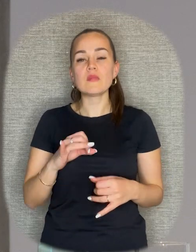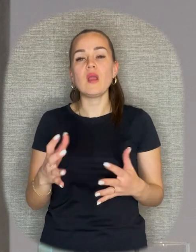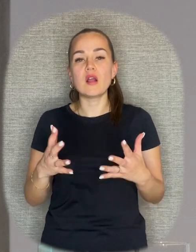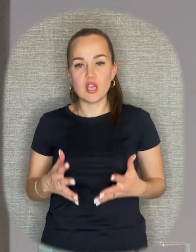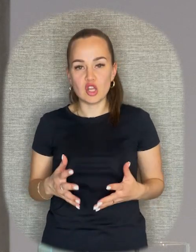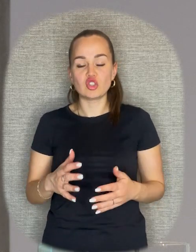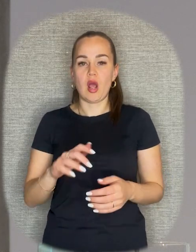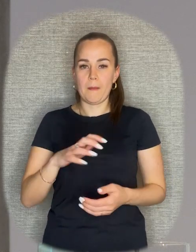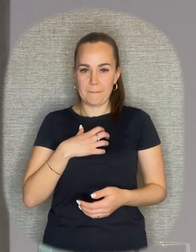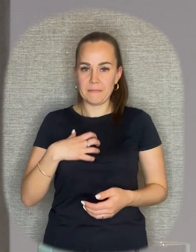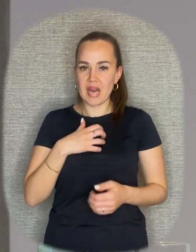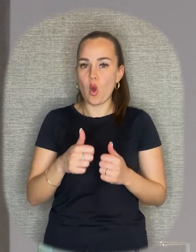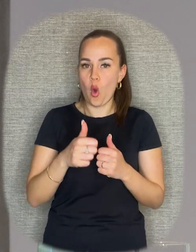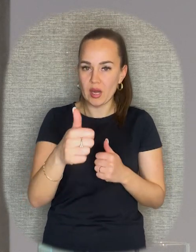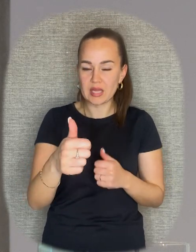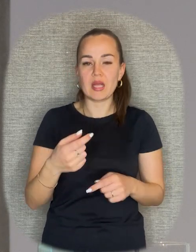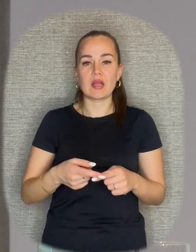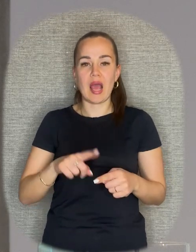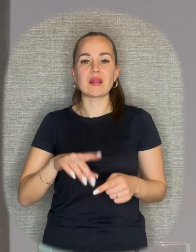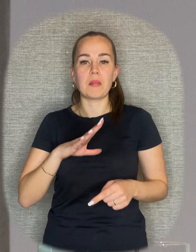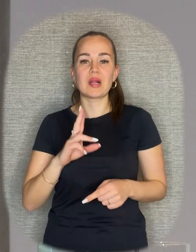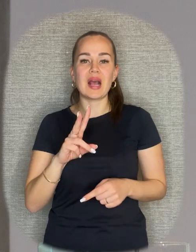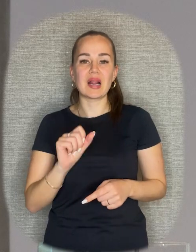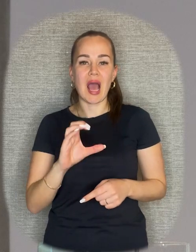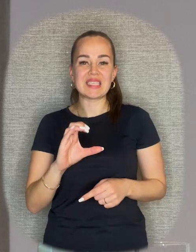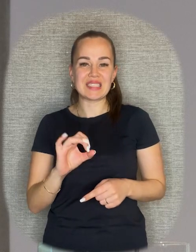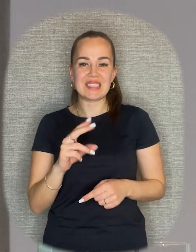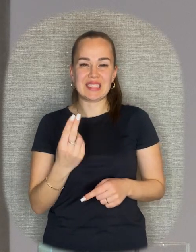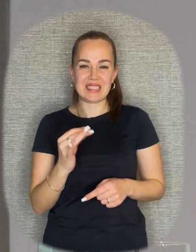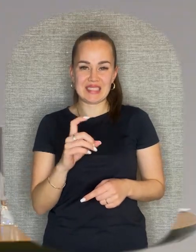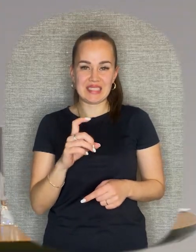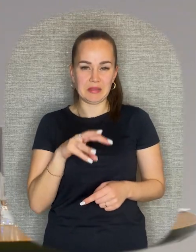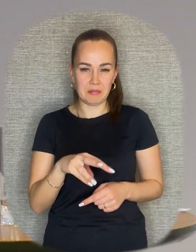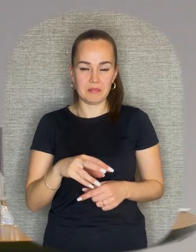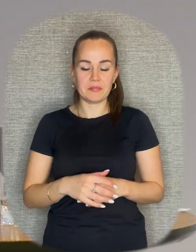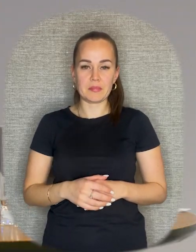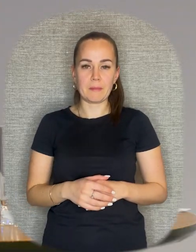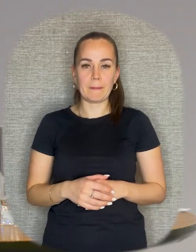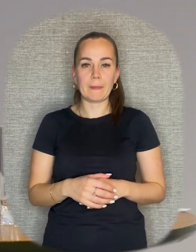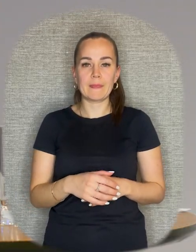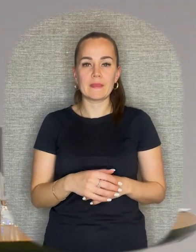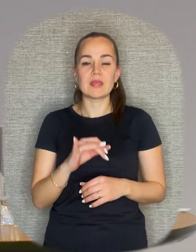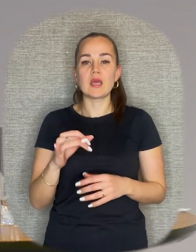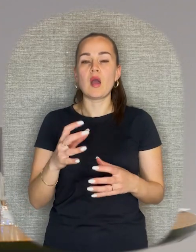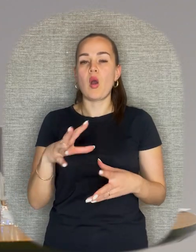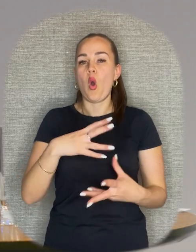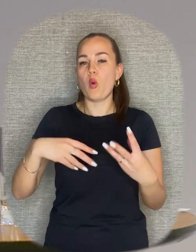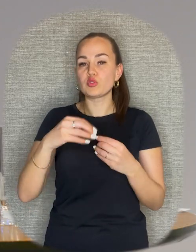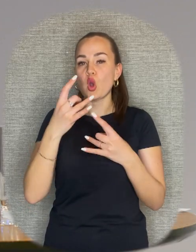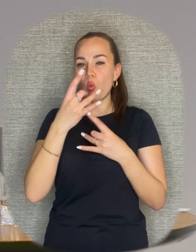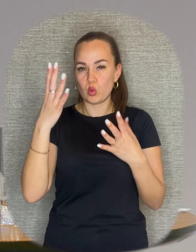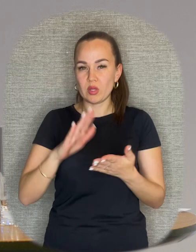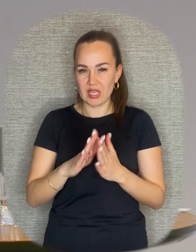традиции конечно безусловный приоритет отдавался традициям классицизма и это было связано как с